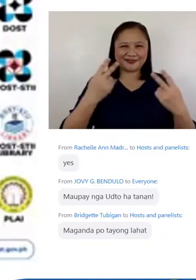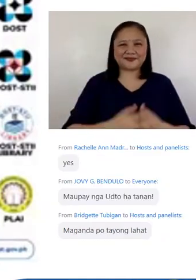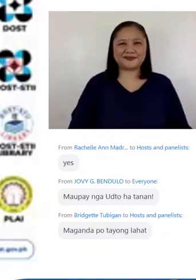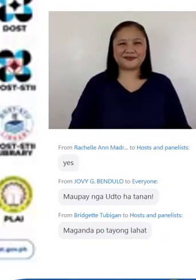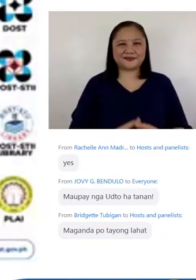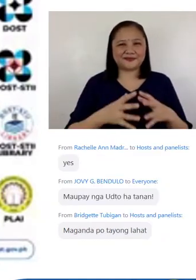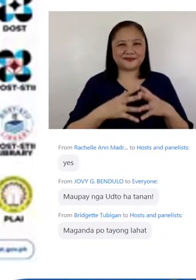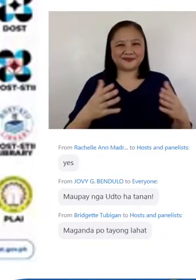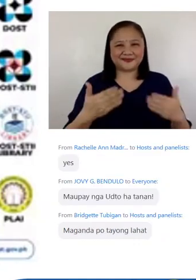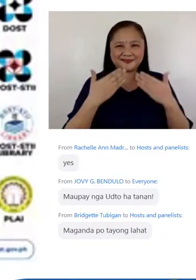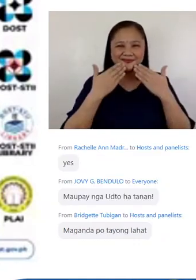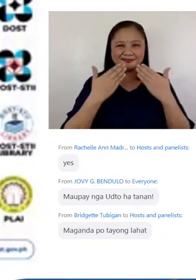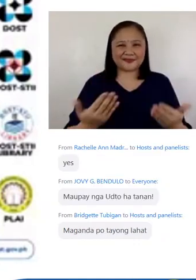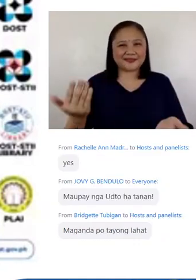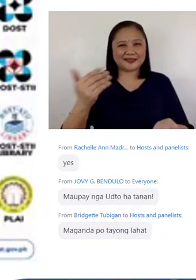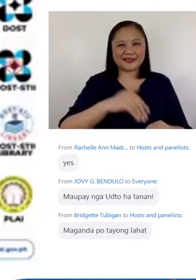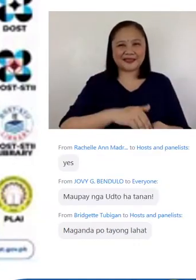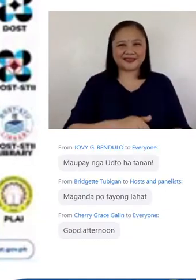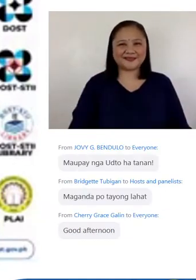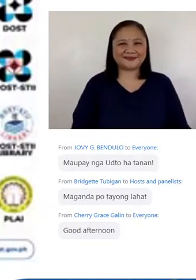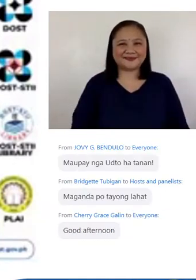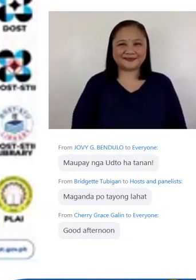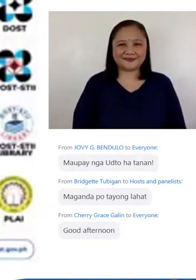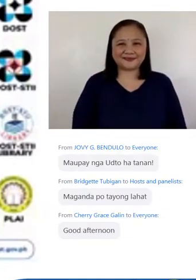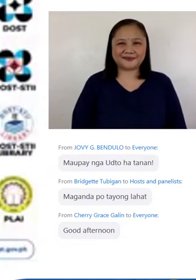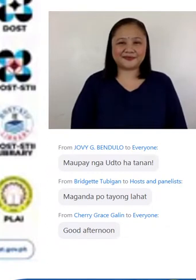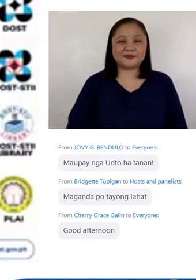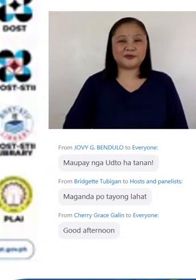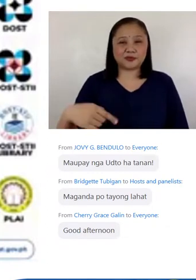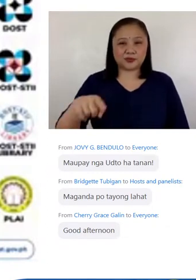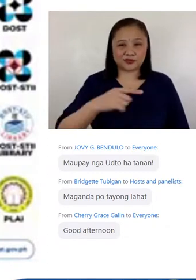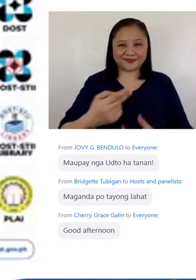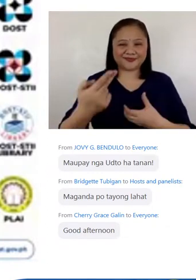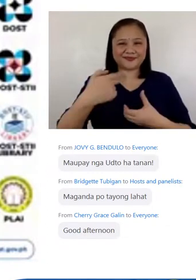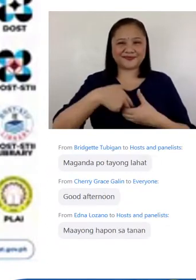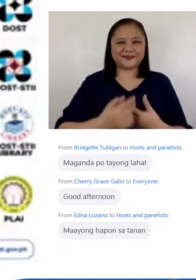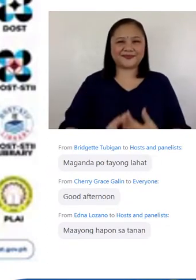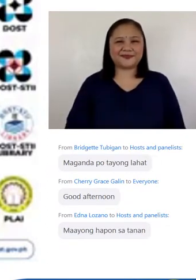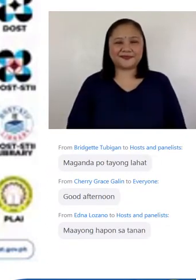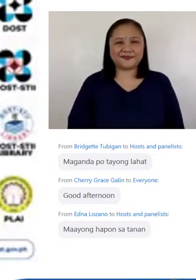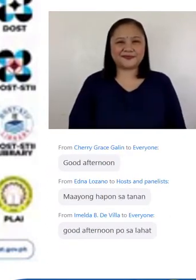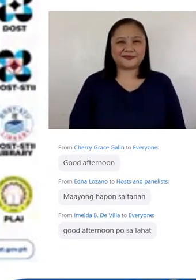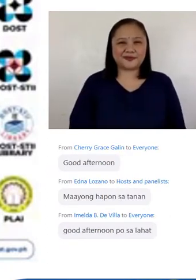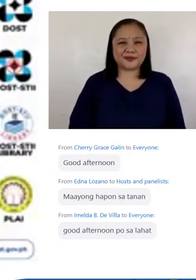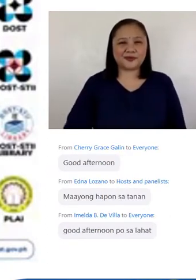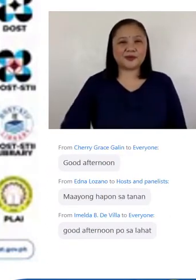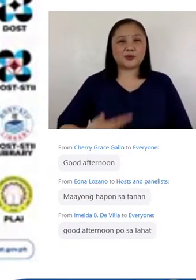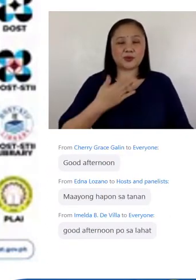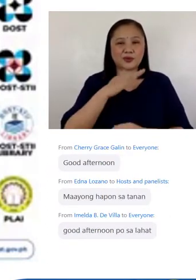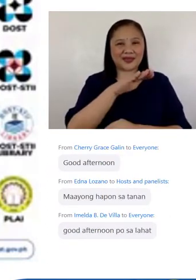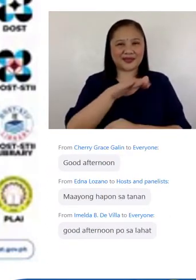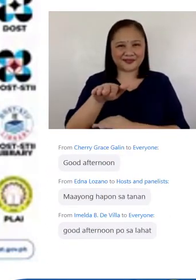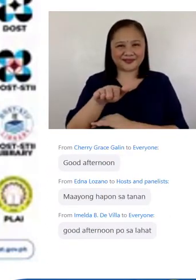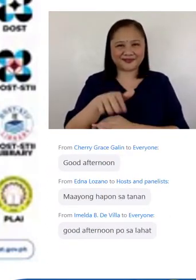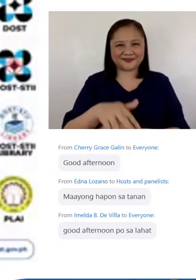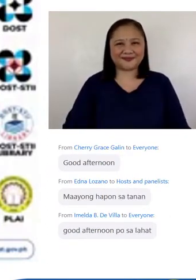Maraming salamat po ulit sa inyong pagdalo. Ayan, good afternoon.